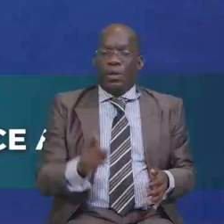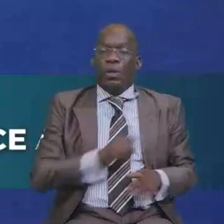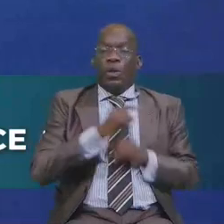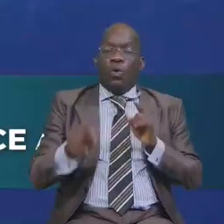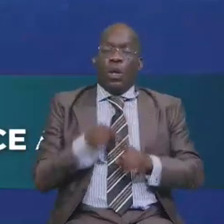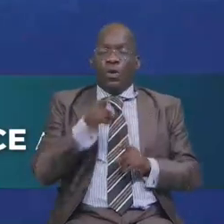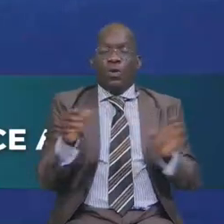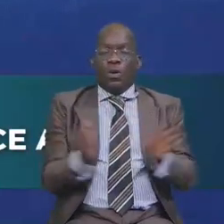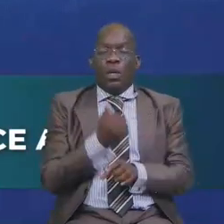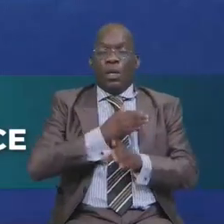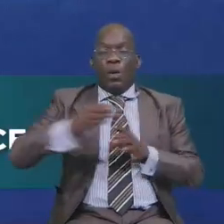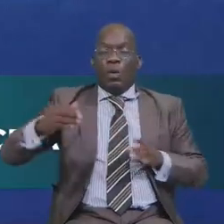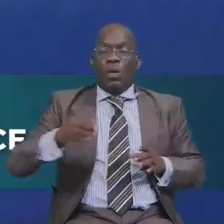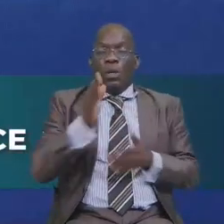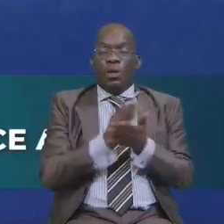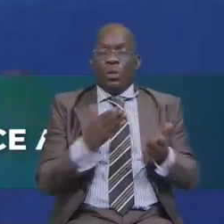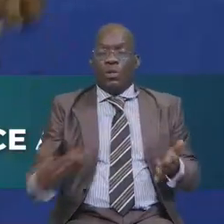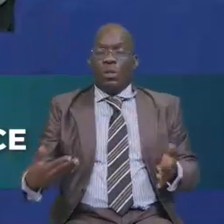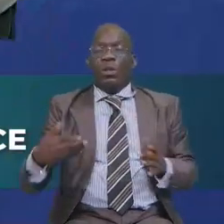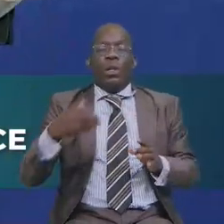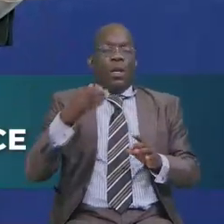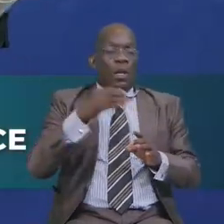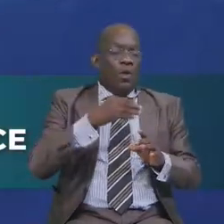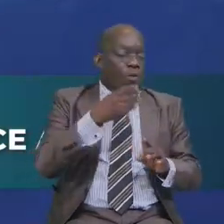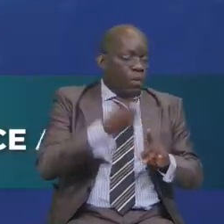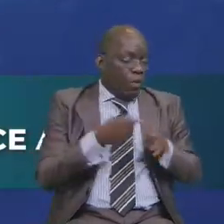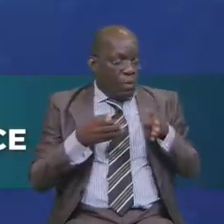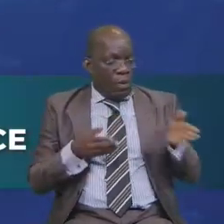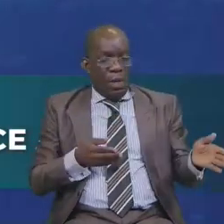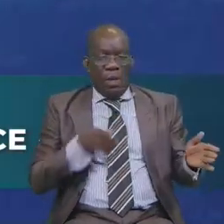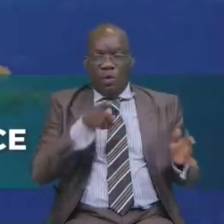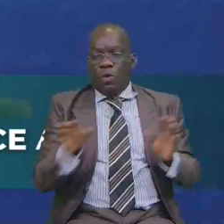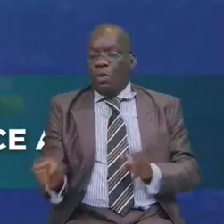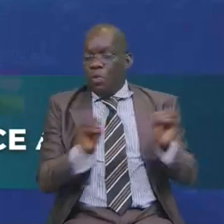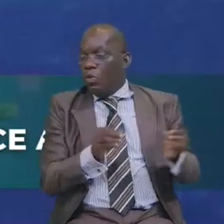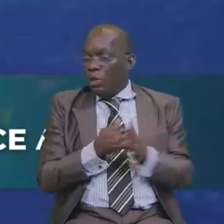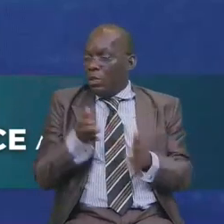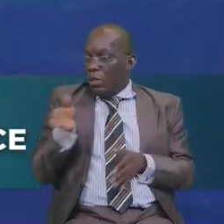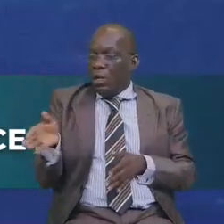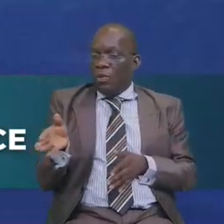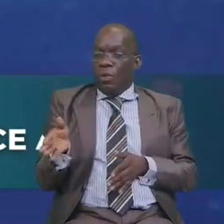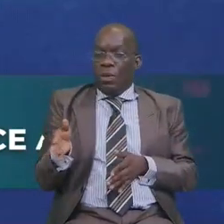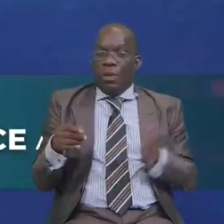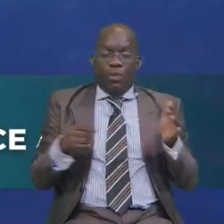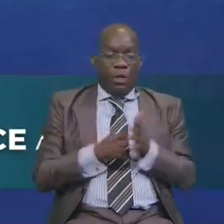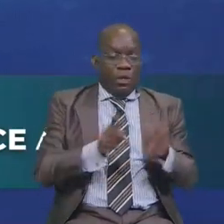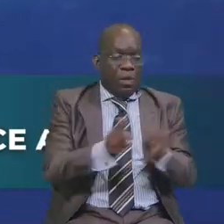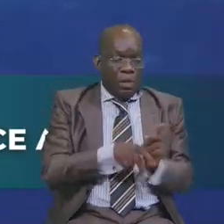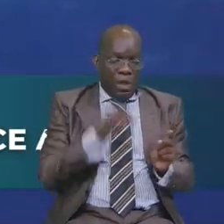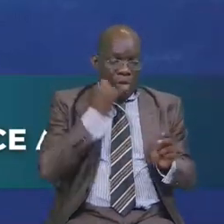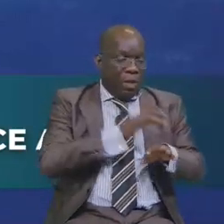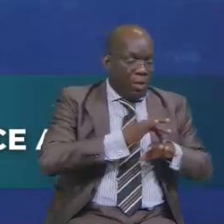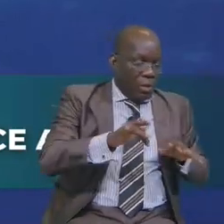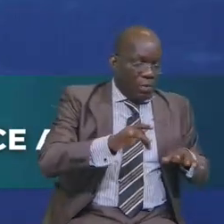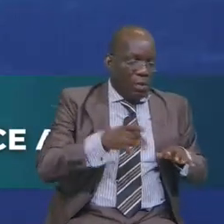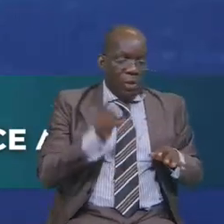vous prenez quelque chose d'ici et vous mettez ça là-bas, ce lieu est vide. Et